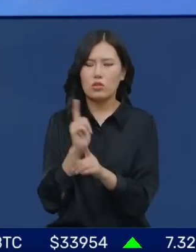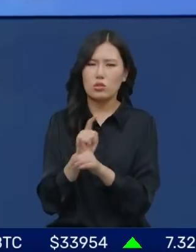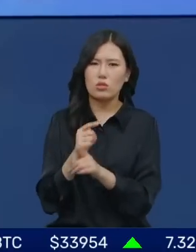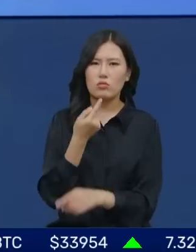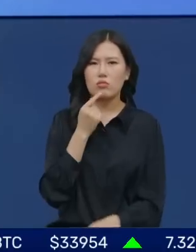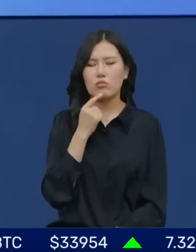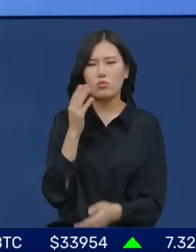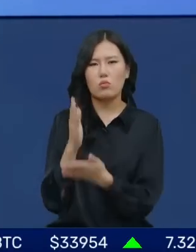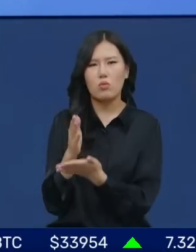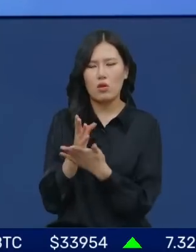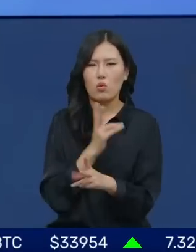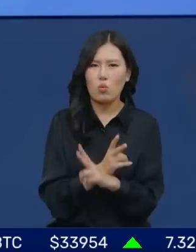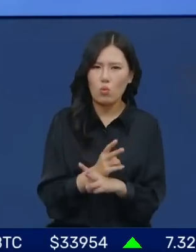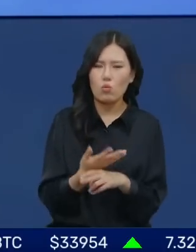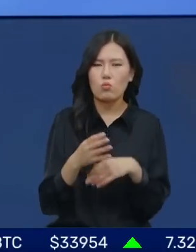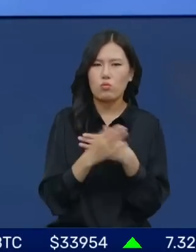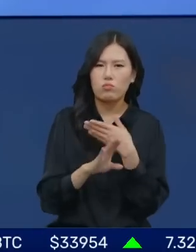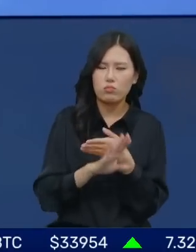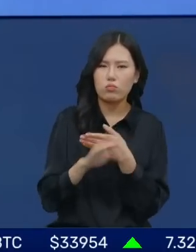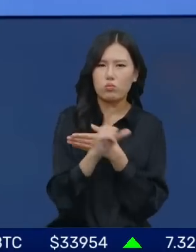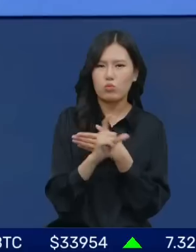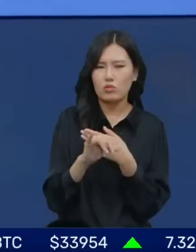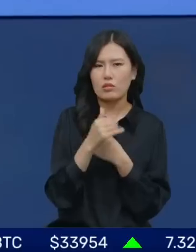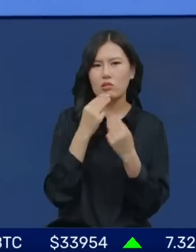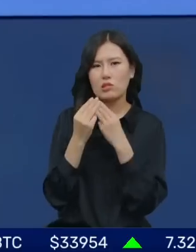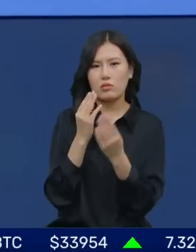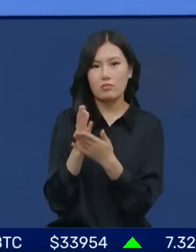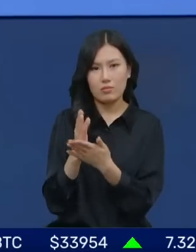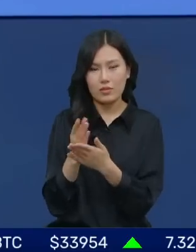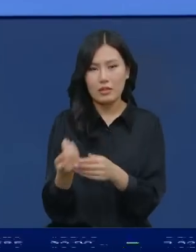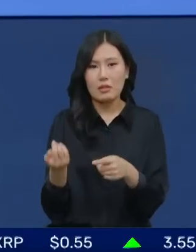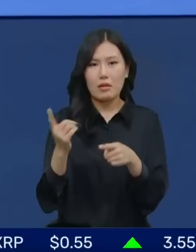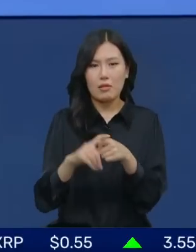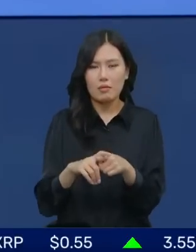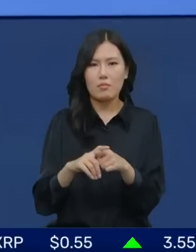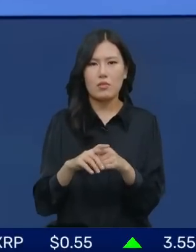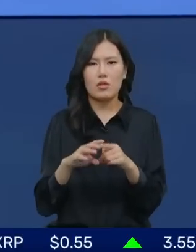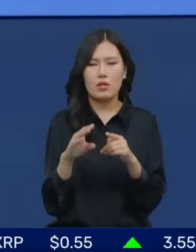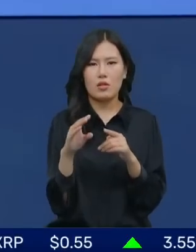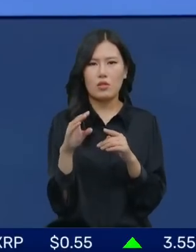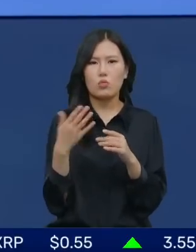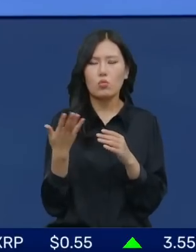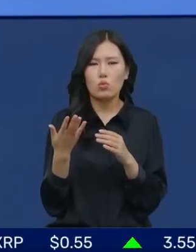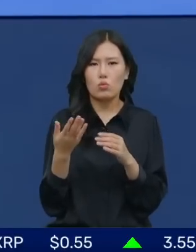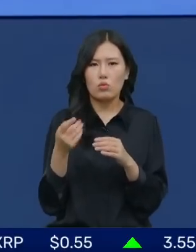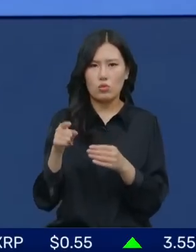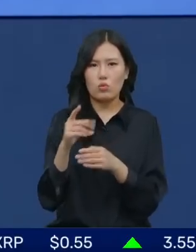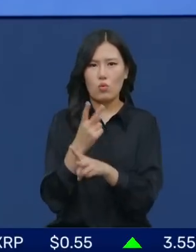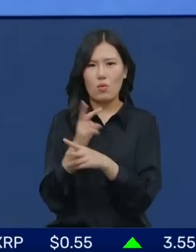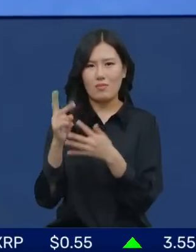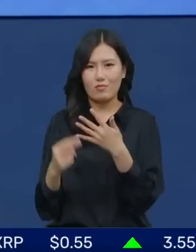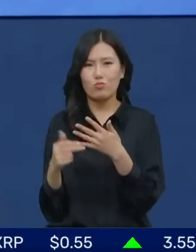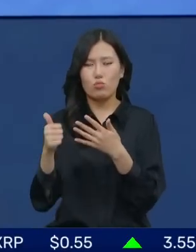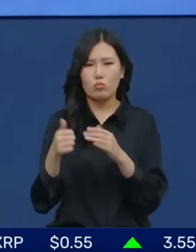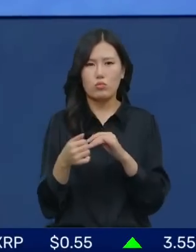бас хууль чөмгөөлөгчд үзэж байна. За мөн энэ удаагийн хуулийн төсөлд гэр бүлээс гадуурх харилцааны зохицуулалт тусгагдаагүйг дурдсан зүйтэй